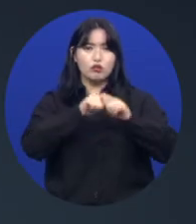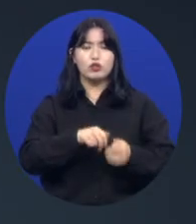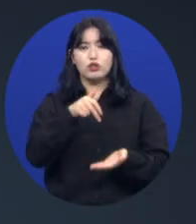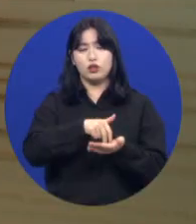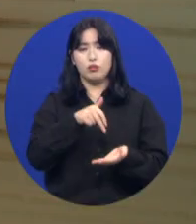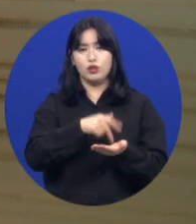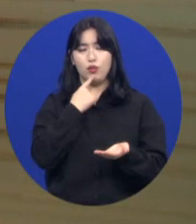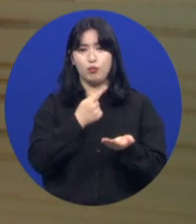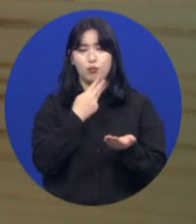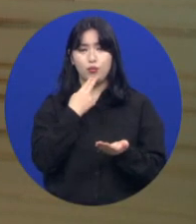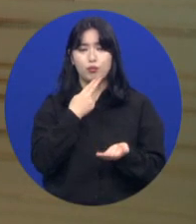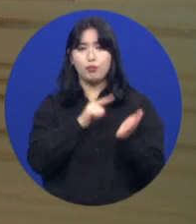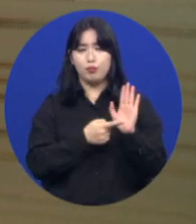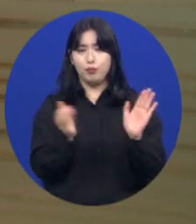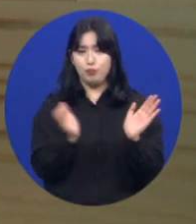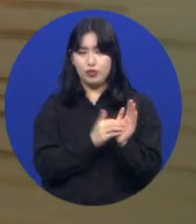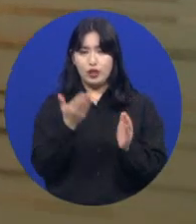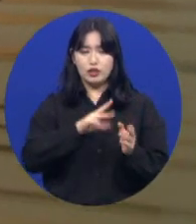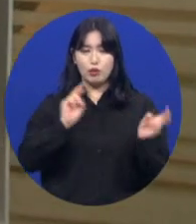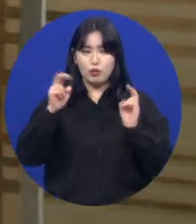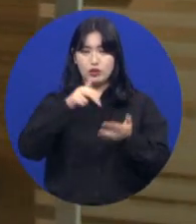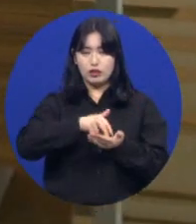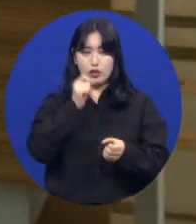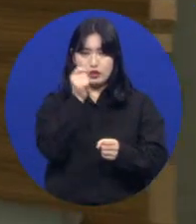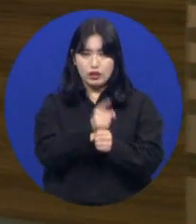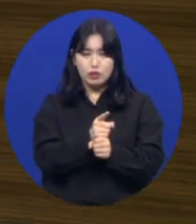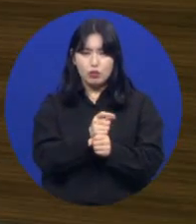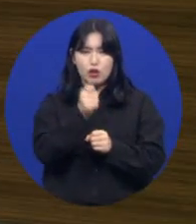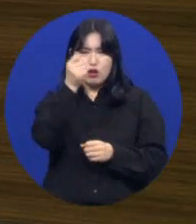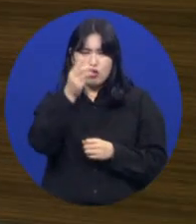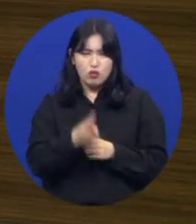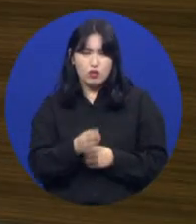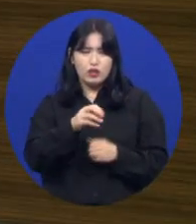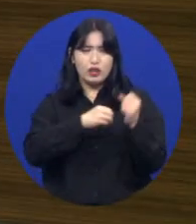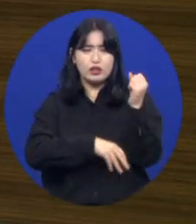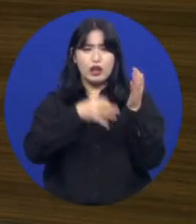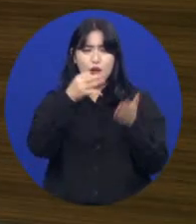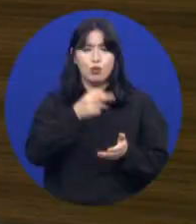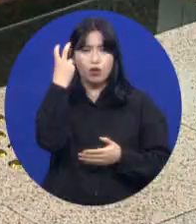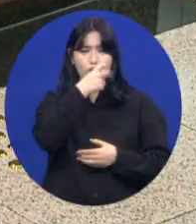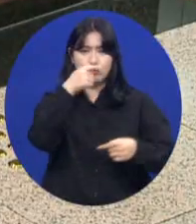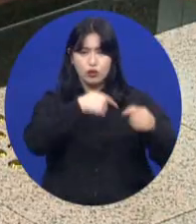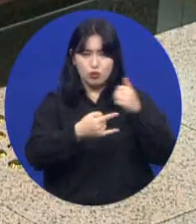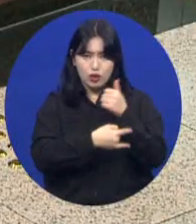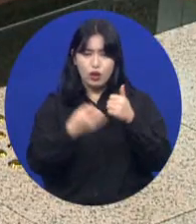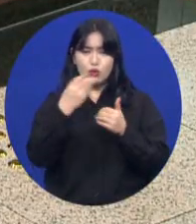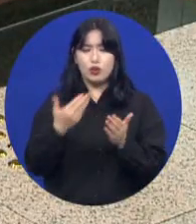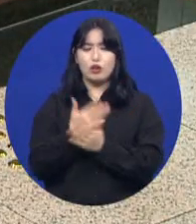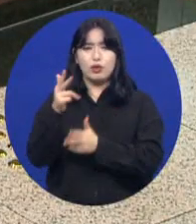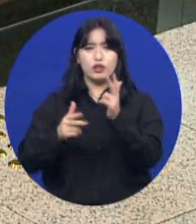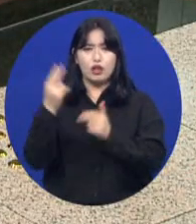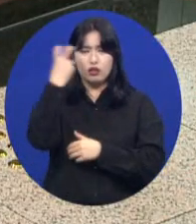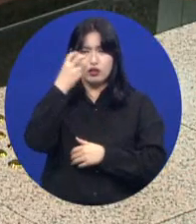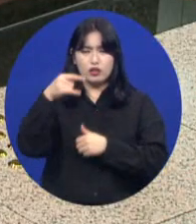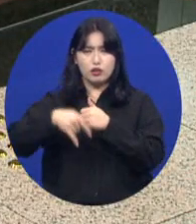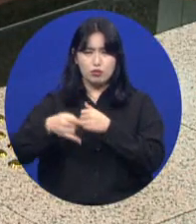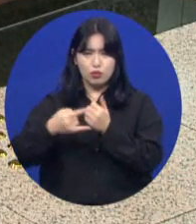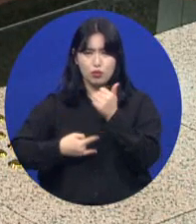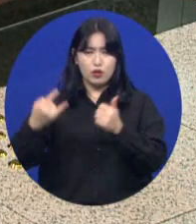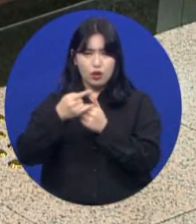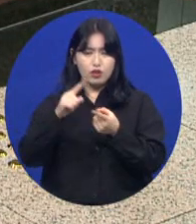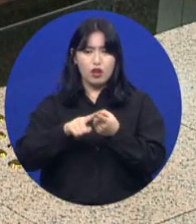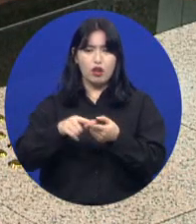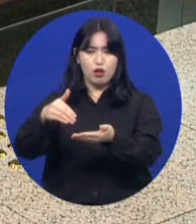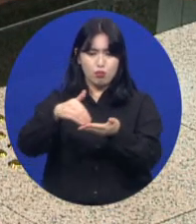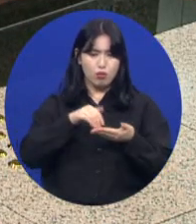밝혔습니다. 그러나 사업자 측이 이미 수차례 자본검증위원회와 개발사업심의위원회의 요구를 수용하지